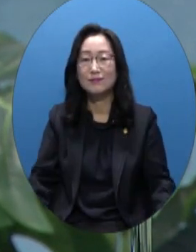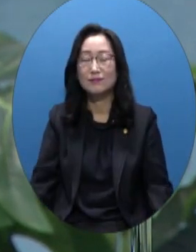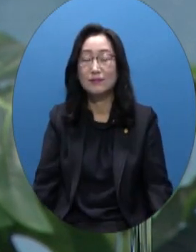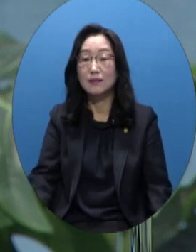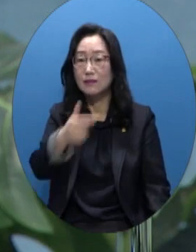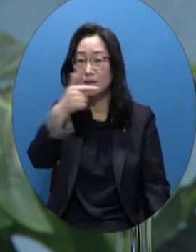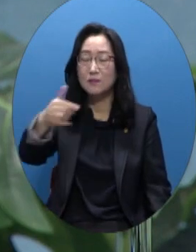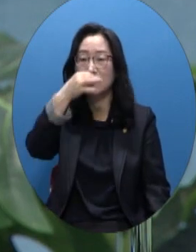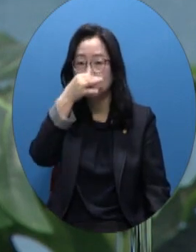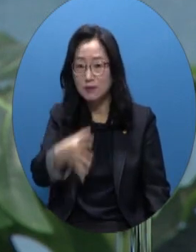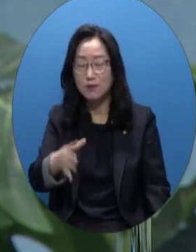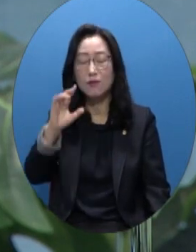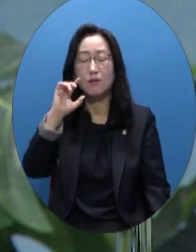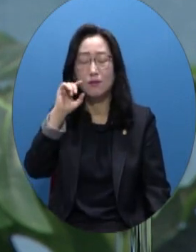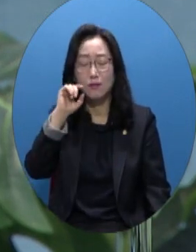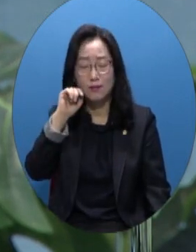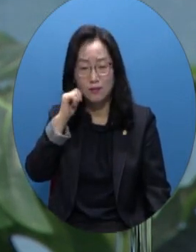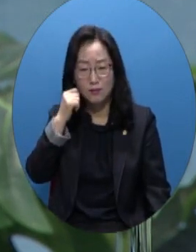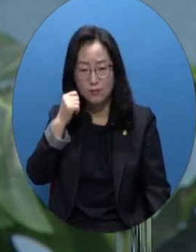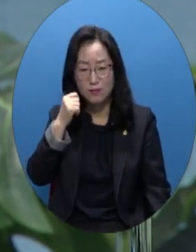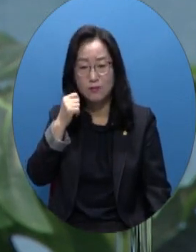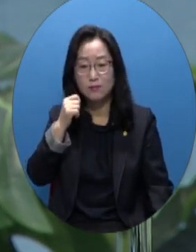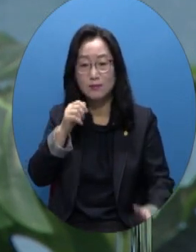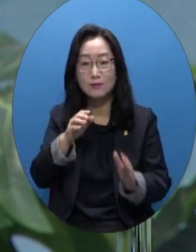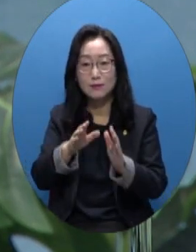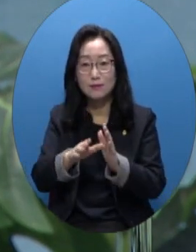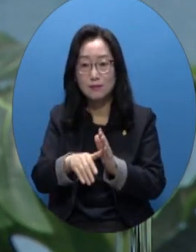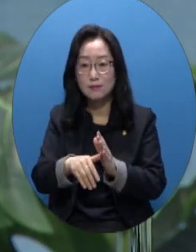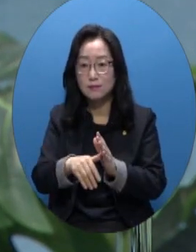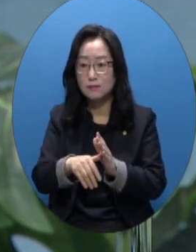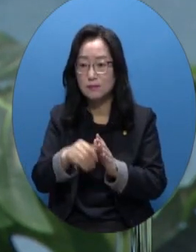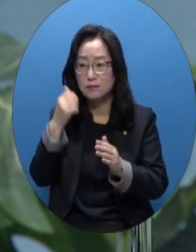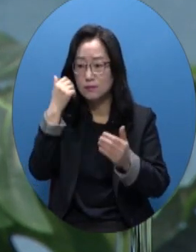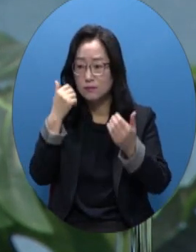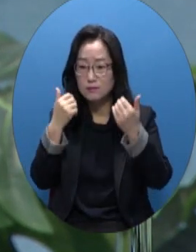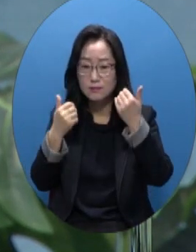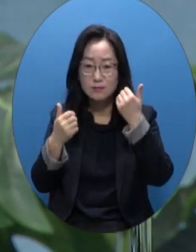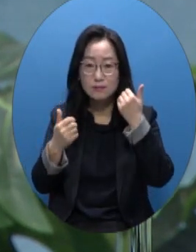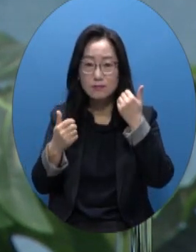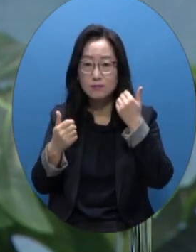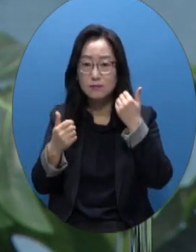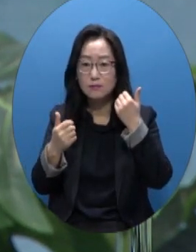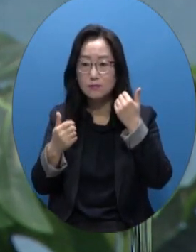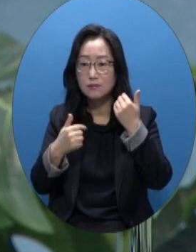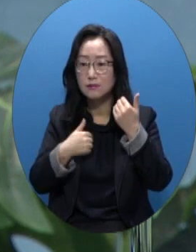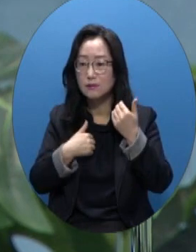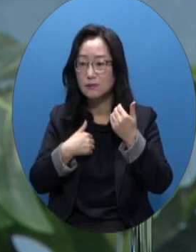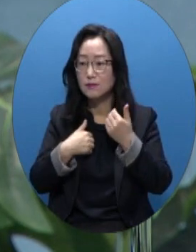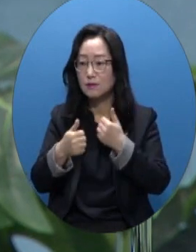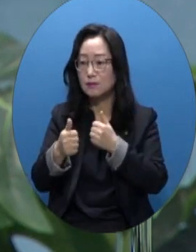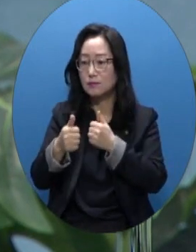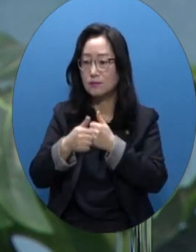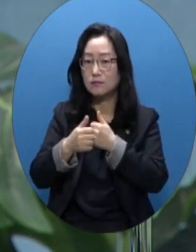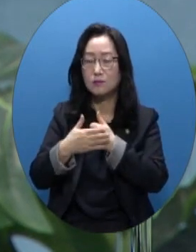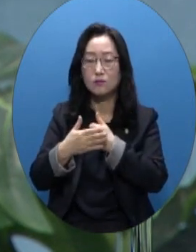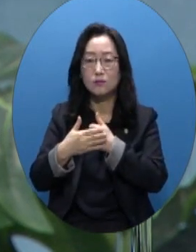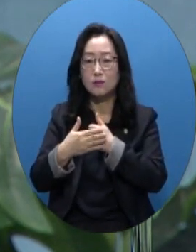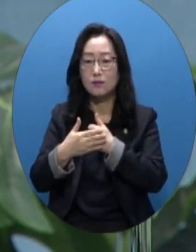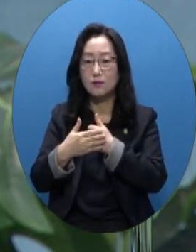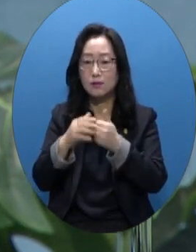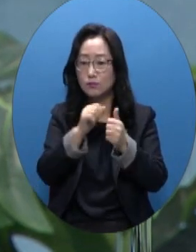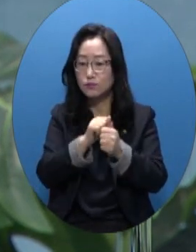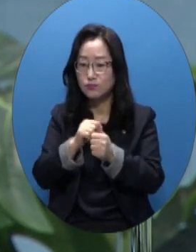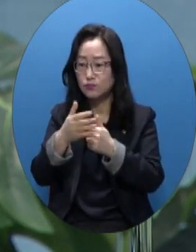너무나 힘들 오려 선수 순간에 아무도 5 옆에서 위로해주고 부 떨어져 사람이 없기